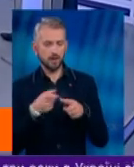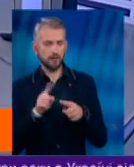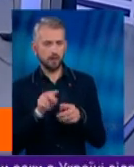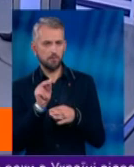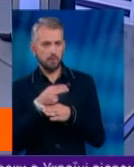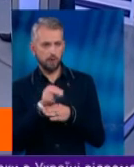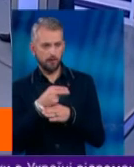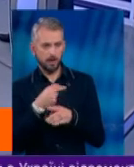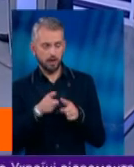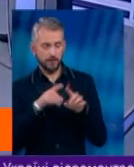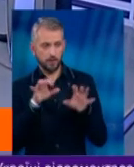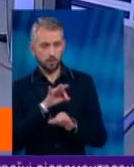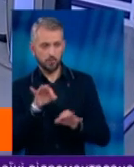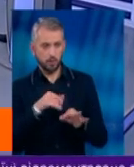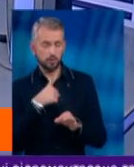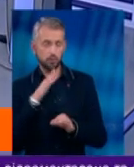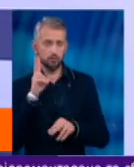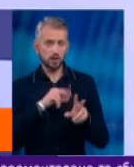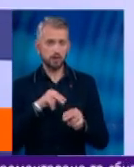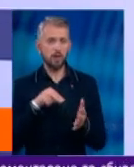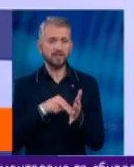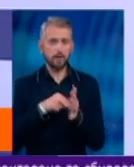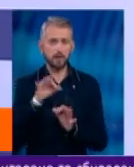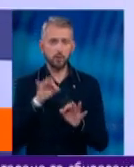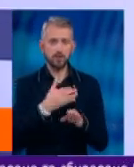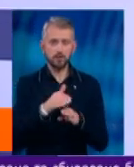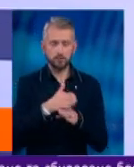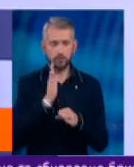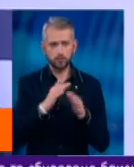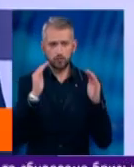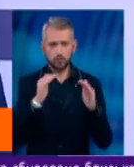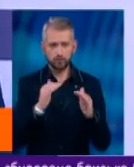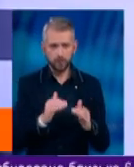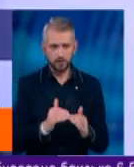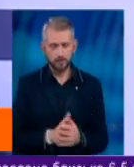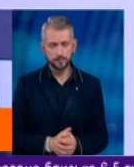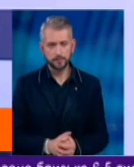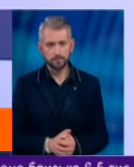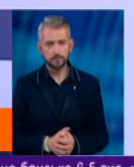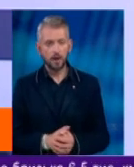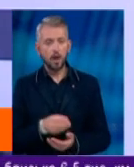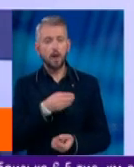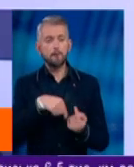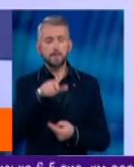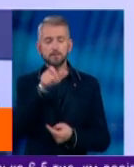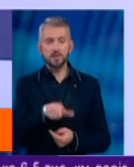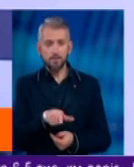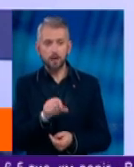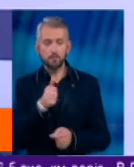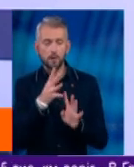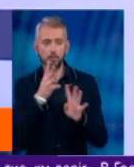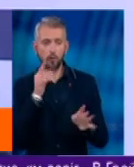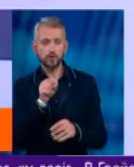там, законопроекта, то есть будем надеяться, что ставка процента кредитования будет уменьшаться. То есть, но предприниматель, в первую очередь,